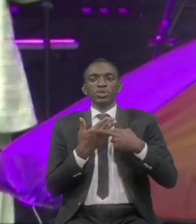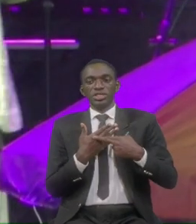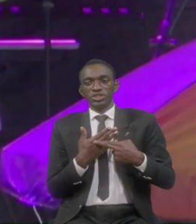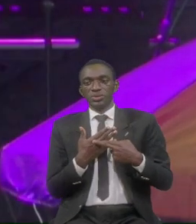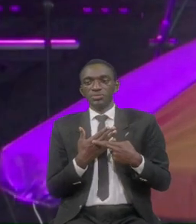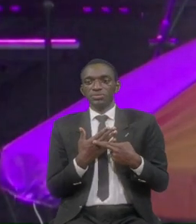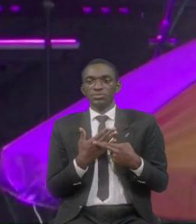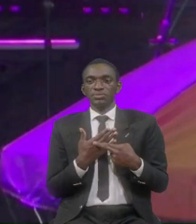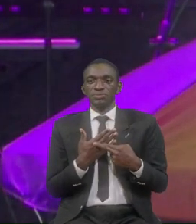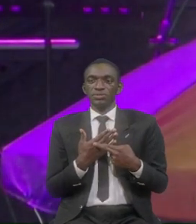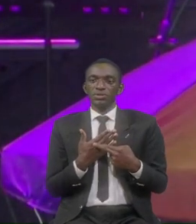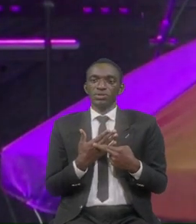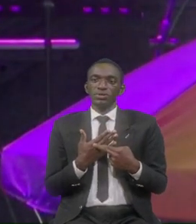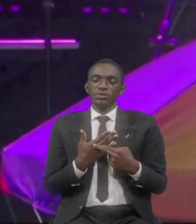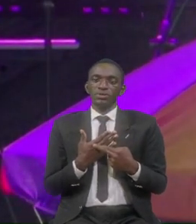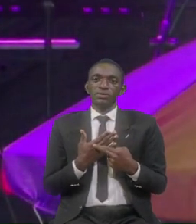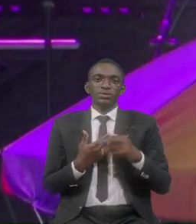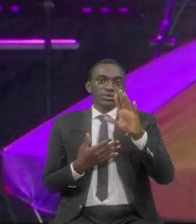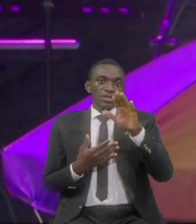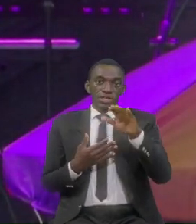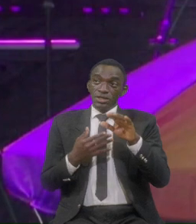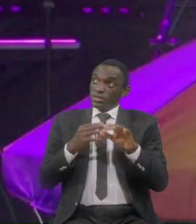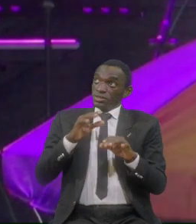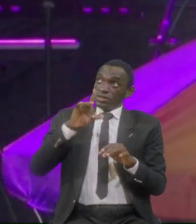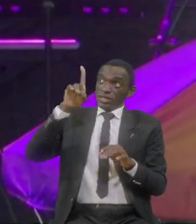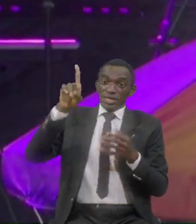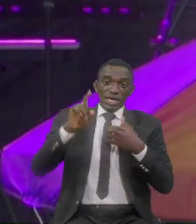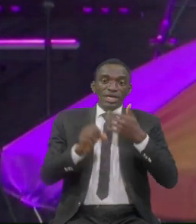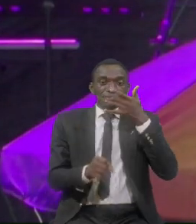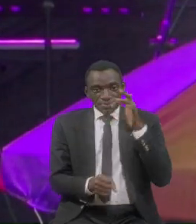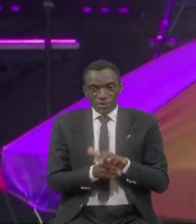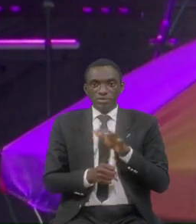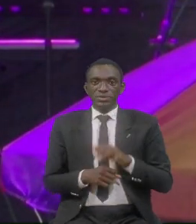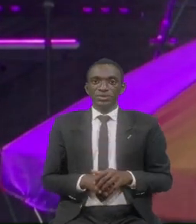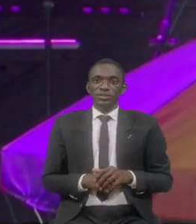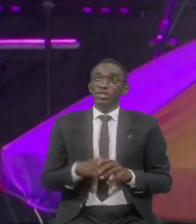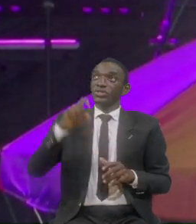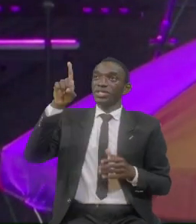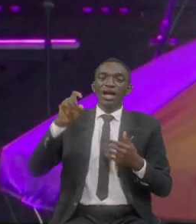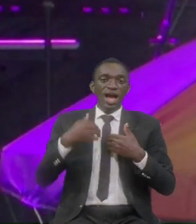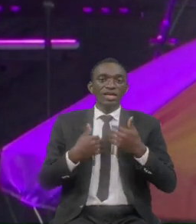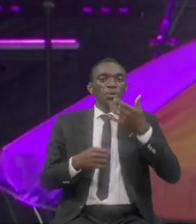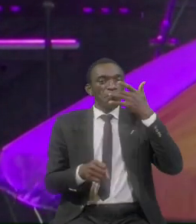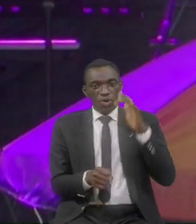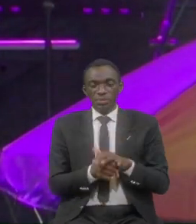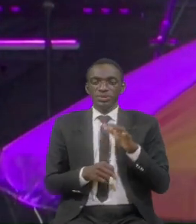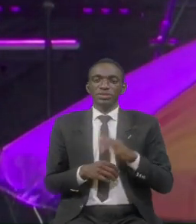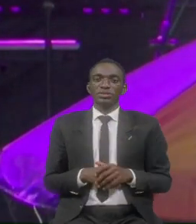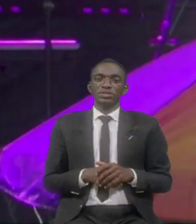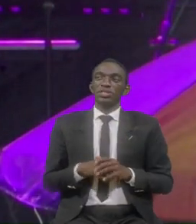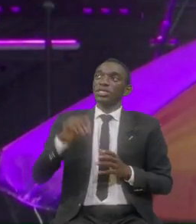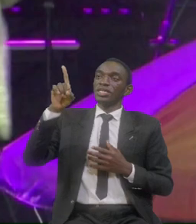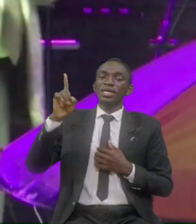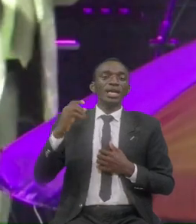kaning pagpasiguli. He has pledged. Nasay kaning He has promised. Nasay pangako. He has provided.